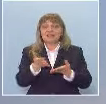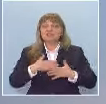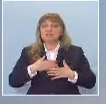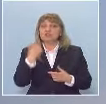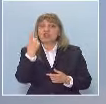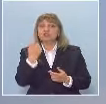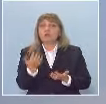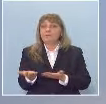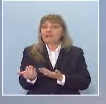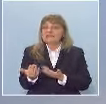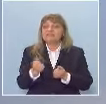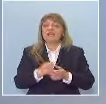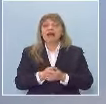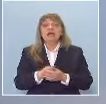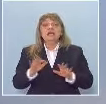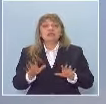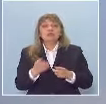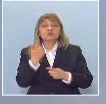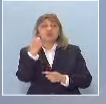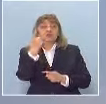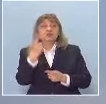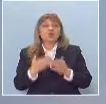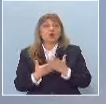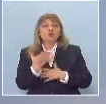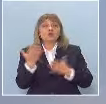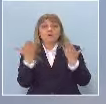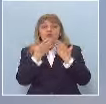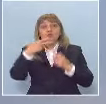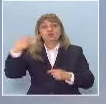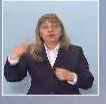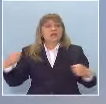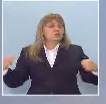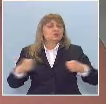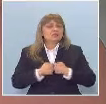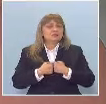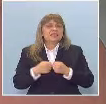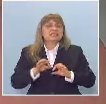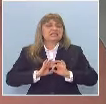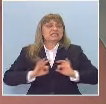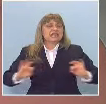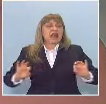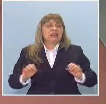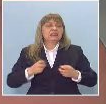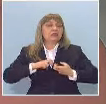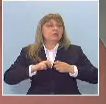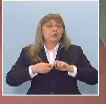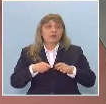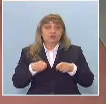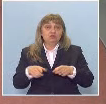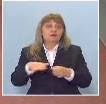предизвикателство. Започнахте като едно ново училище, но се сблъскахте с реалните проблеми и това беше